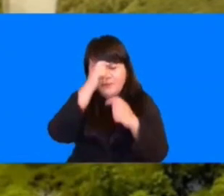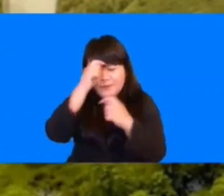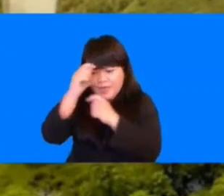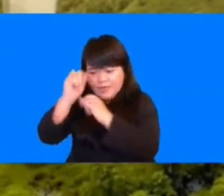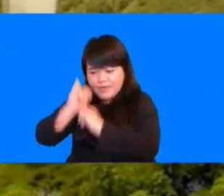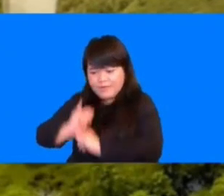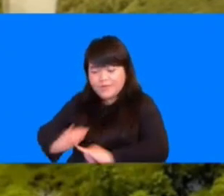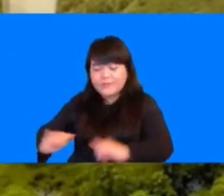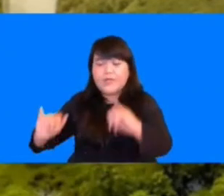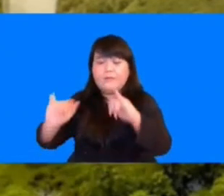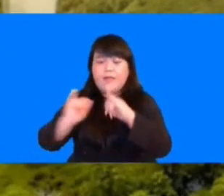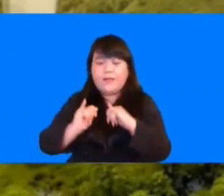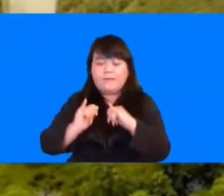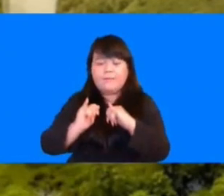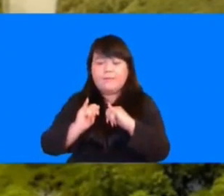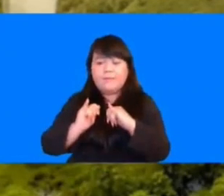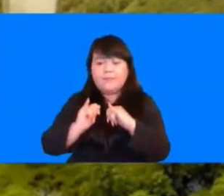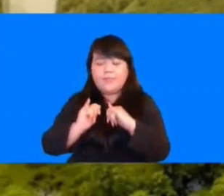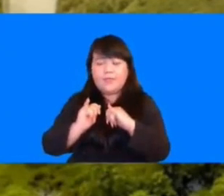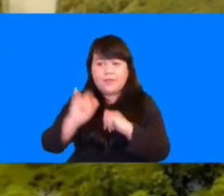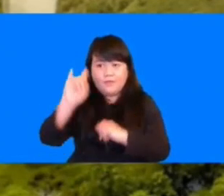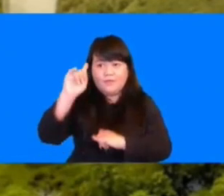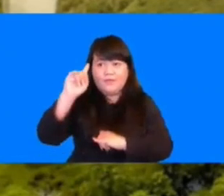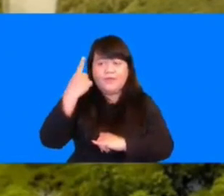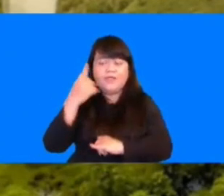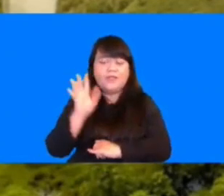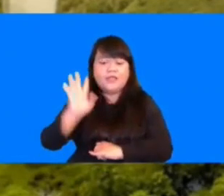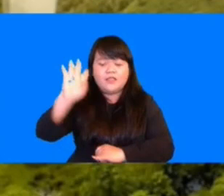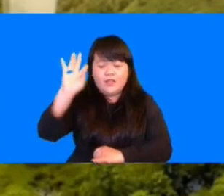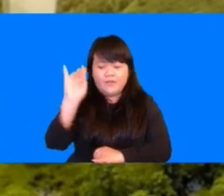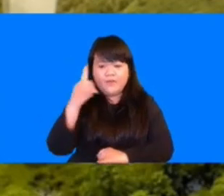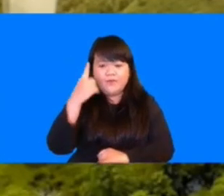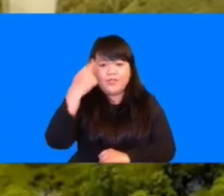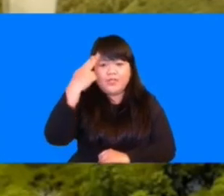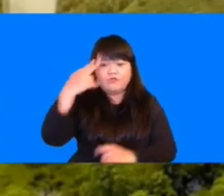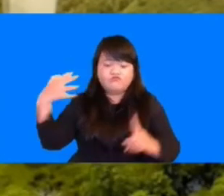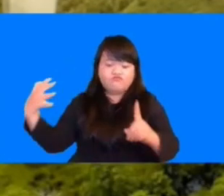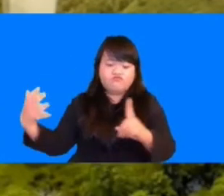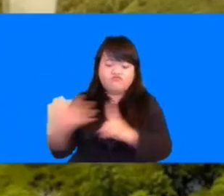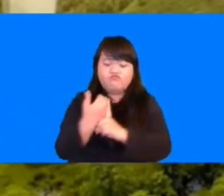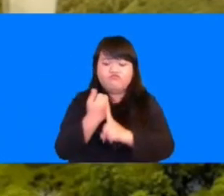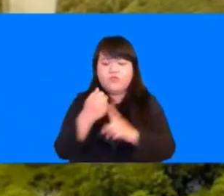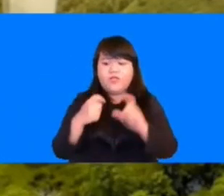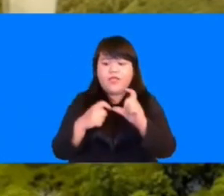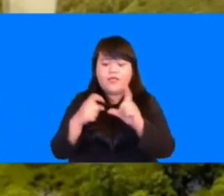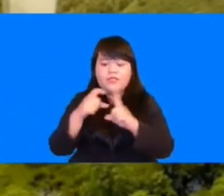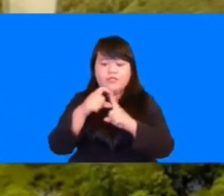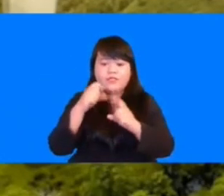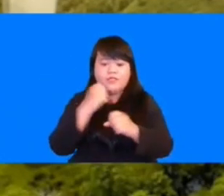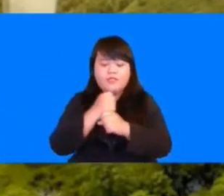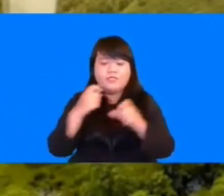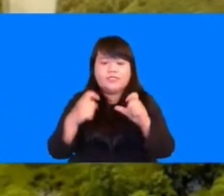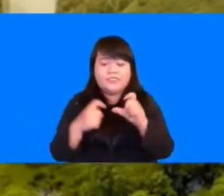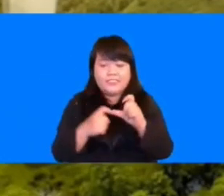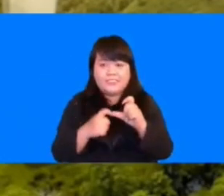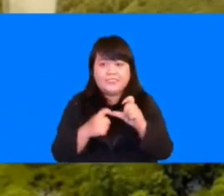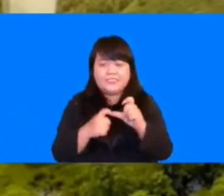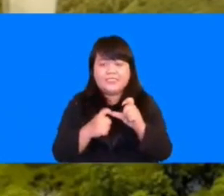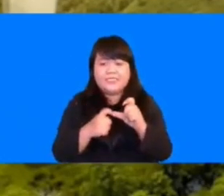bersama baik dari pemerintah dan non-pemerintah dalam mencapai SDGs. Tentu